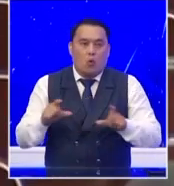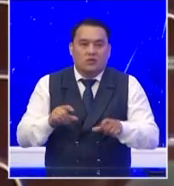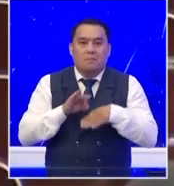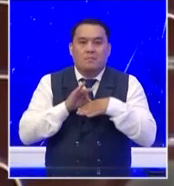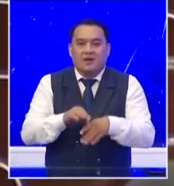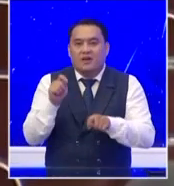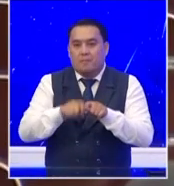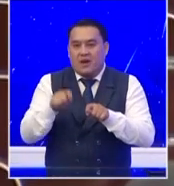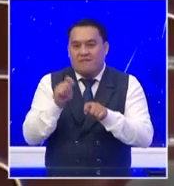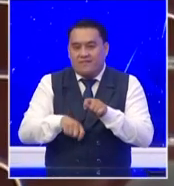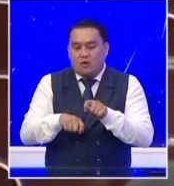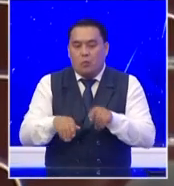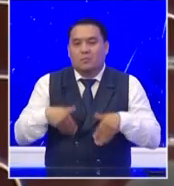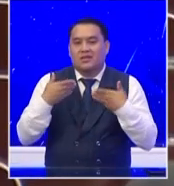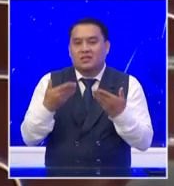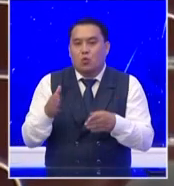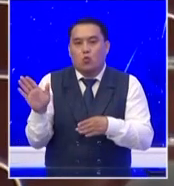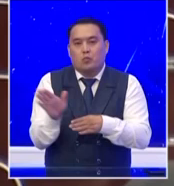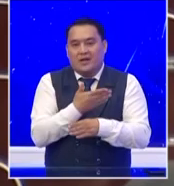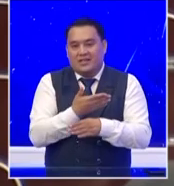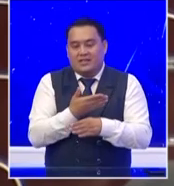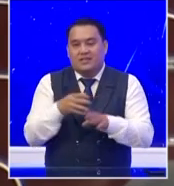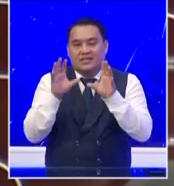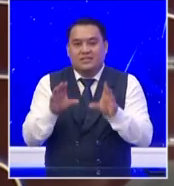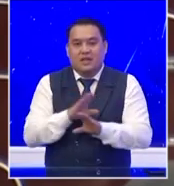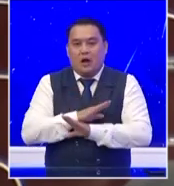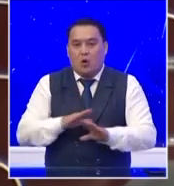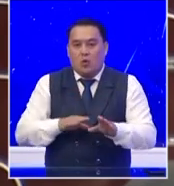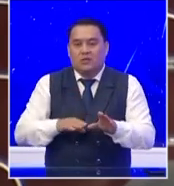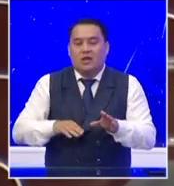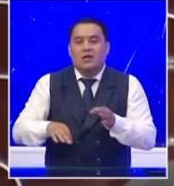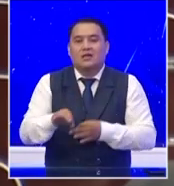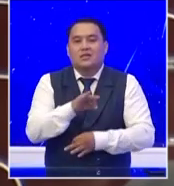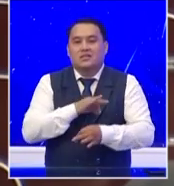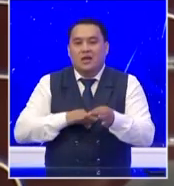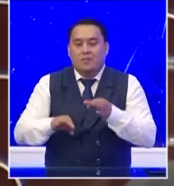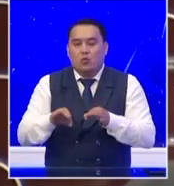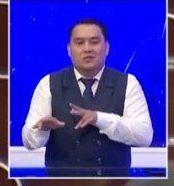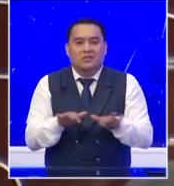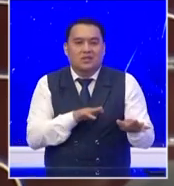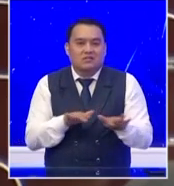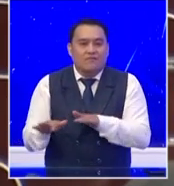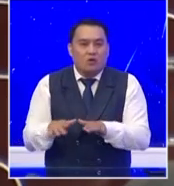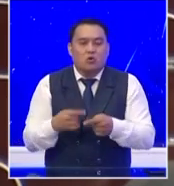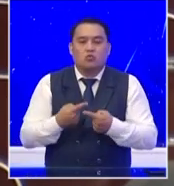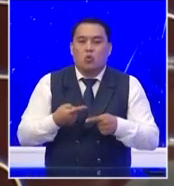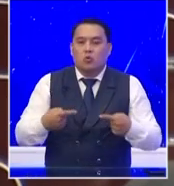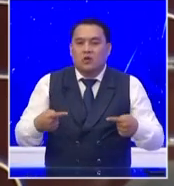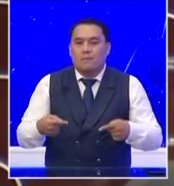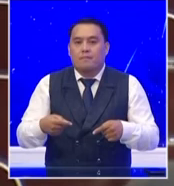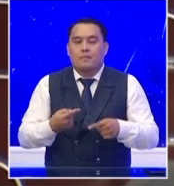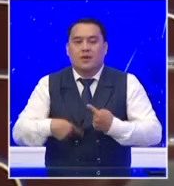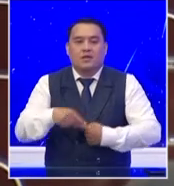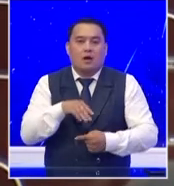провести анализ и внести предложения по устранению незаконных валютных экспортных импортных операций. В этой работе принять участие